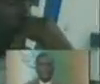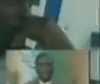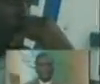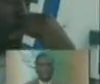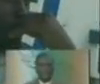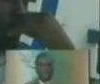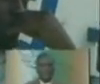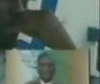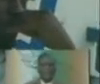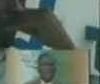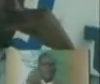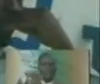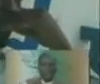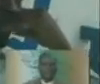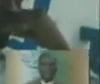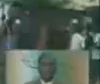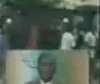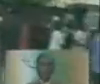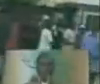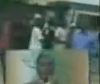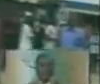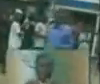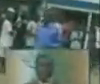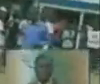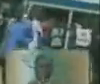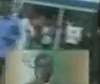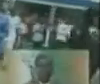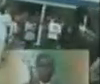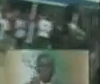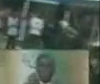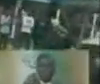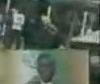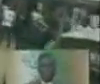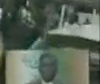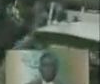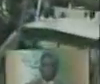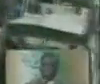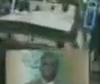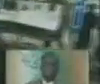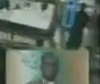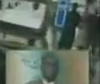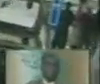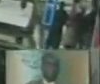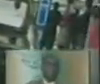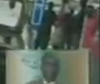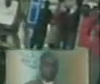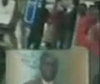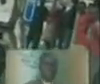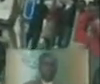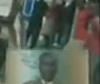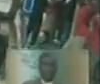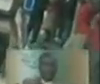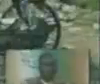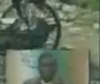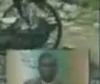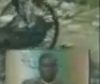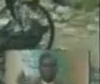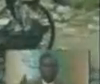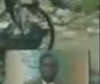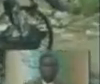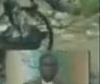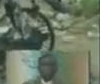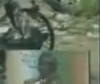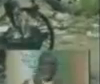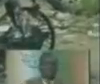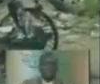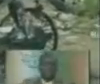heures après l'attaque de leur siège. Le spectacle offert ici est désolant. Voitures et motos calcinées, logistique partie